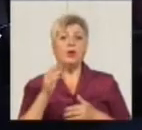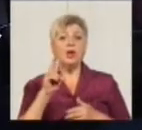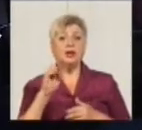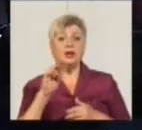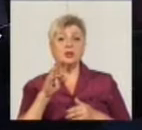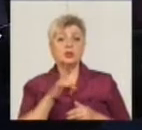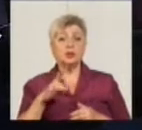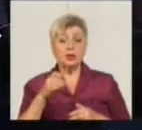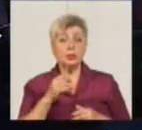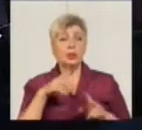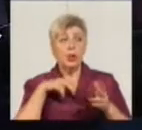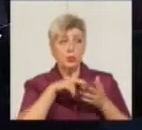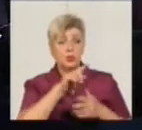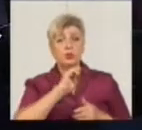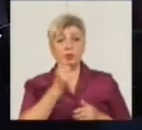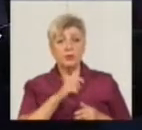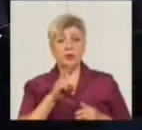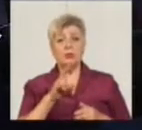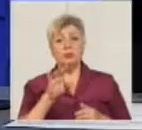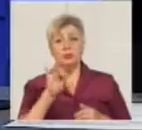пішов, загинув. І така